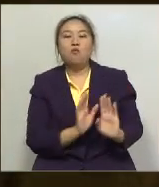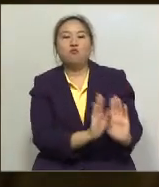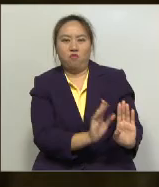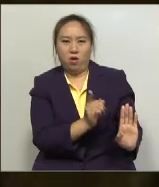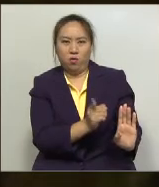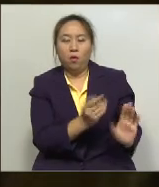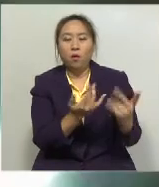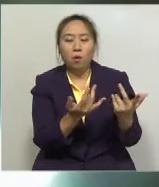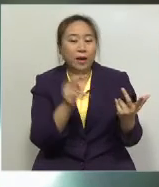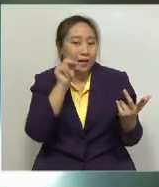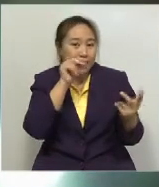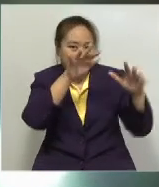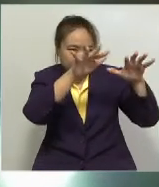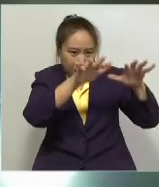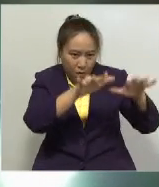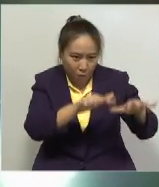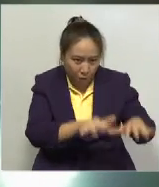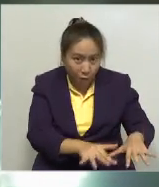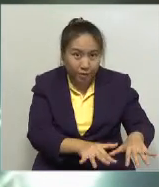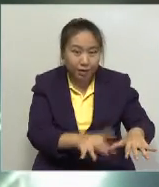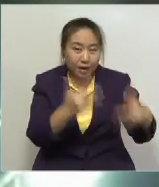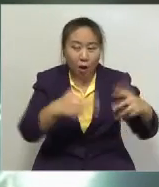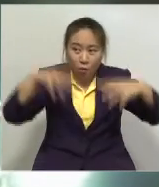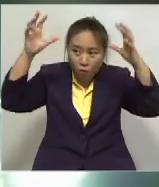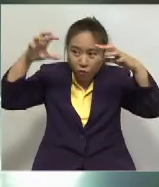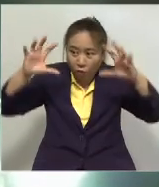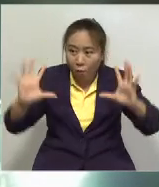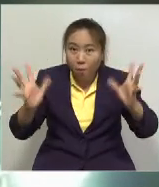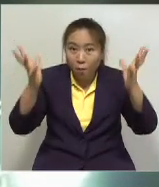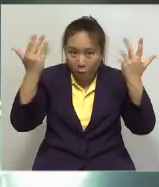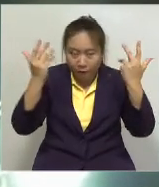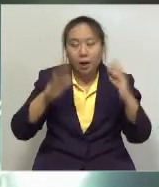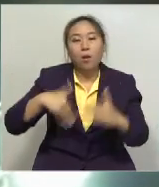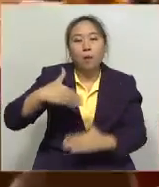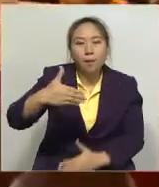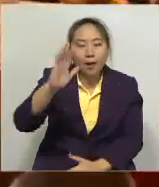เพราะว่าต้องรอให้น้ำลดก่อนและผ่านสถานการณ์ฝนตกหนักในช่วงนี้ไปก่อนครับ